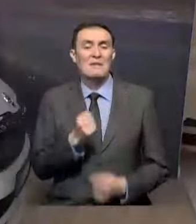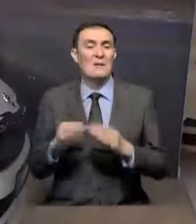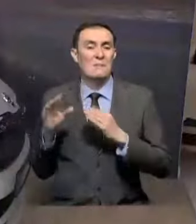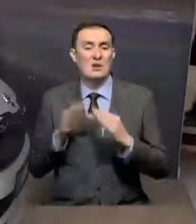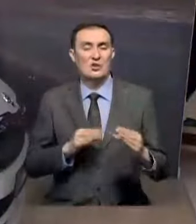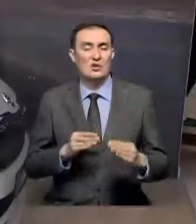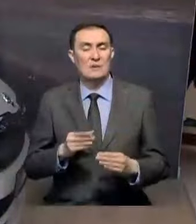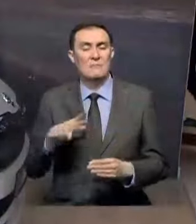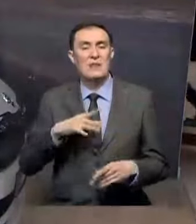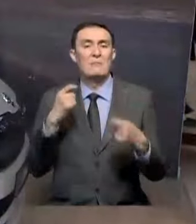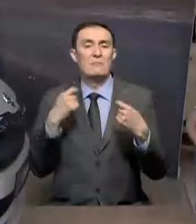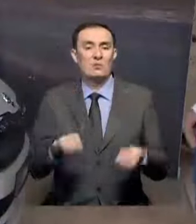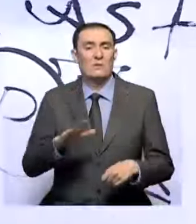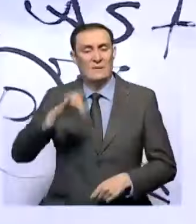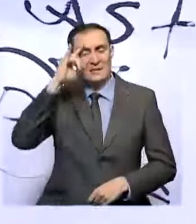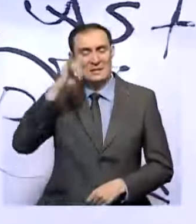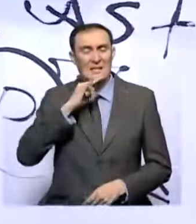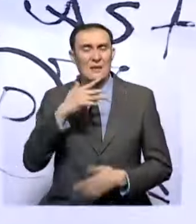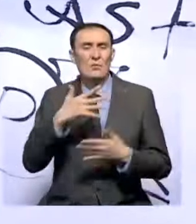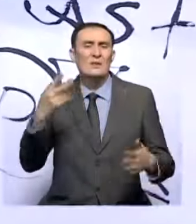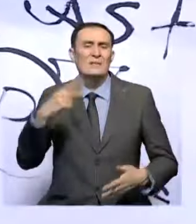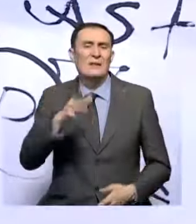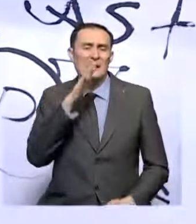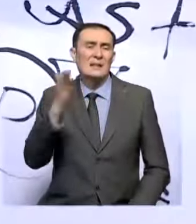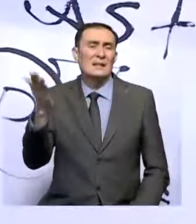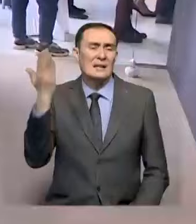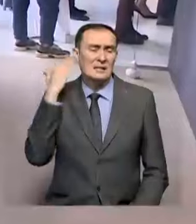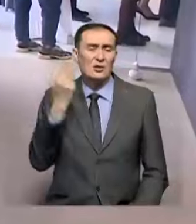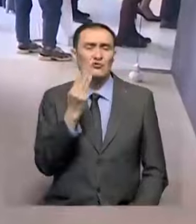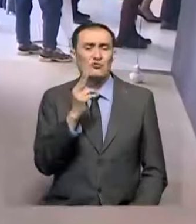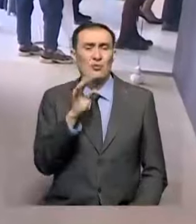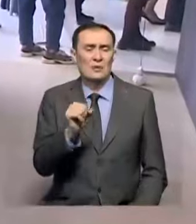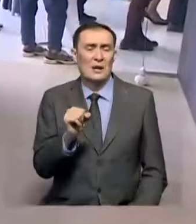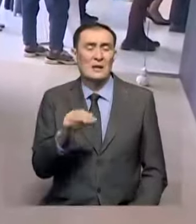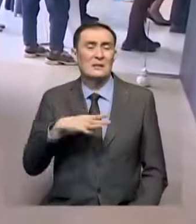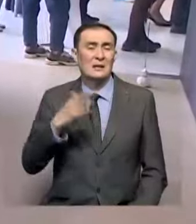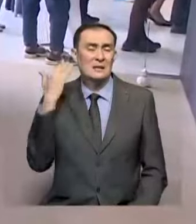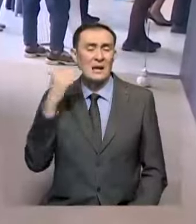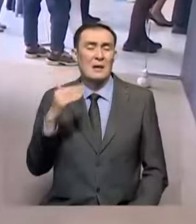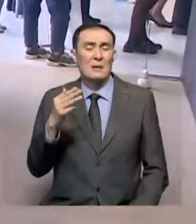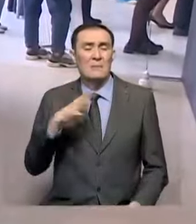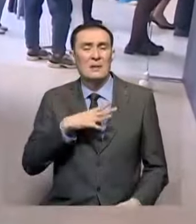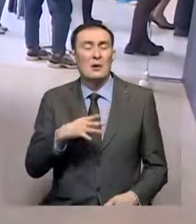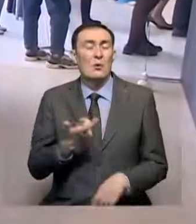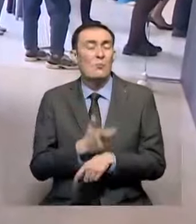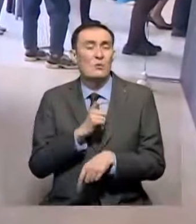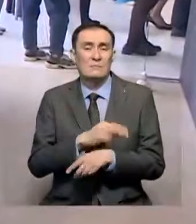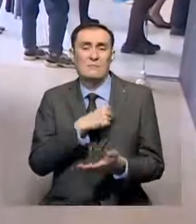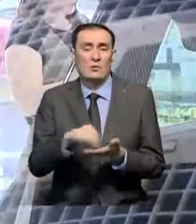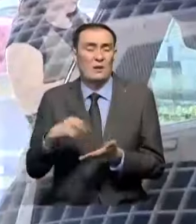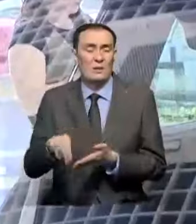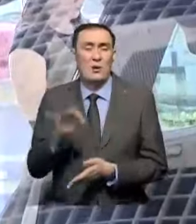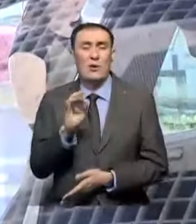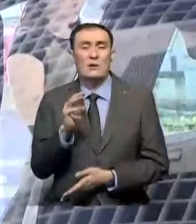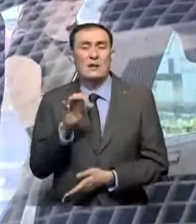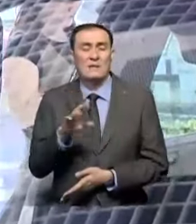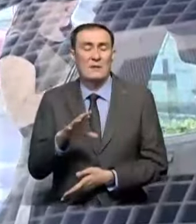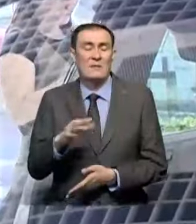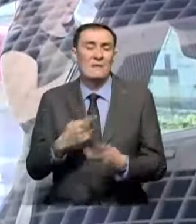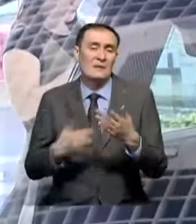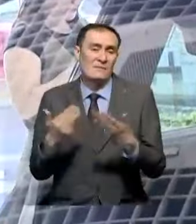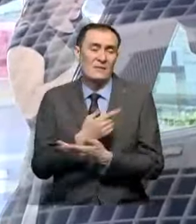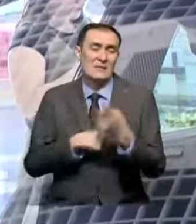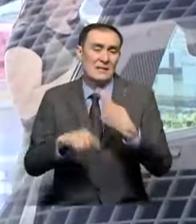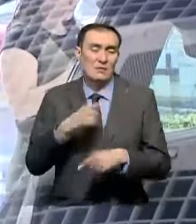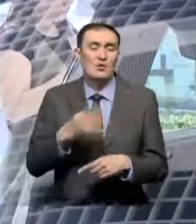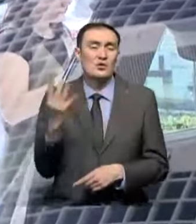чешской марки была продана в Казахстане больше 20 лет назад Skoda Octavia тогда модель пользовалась невероятным успехом Возвращение бестселлера